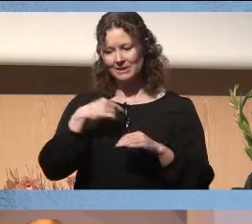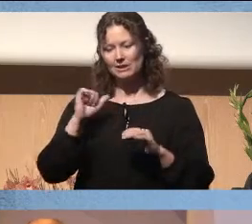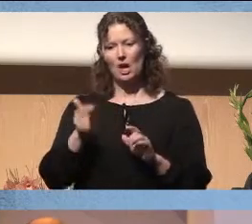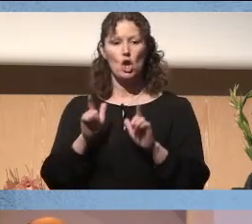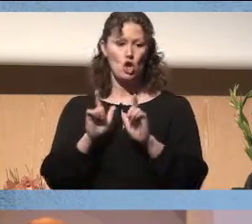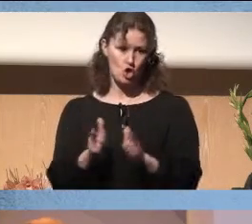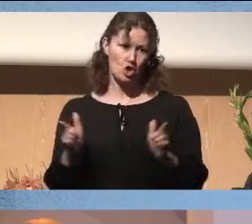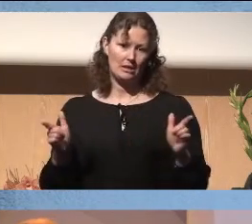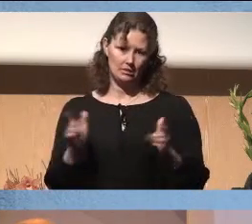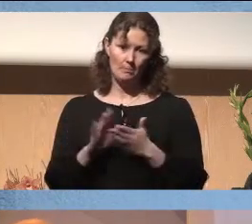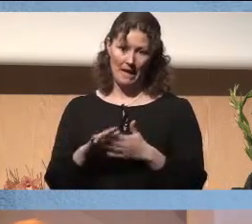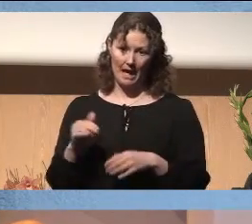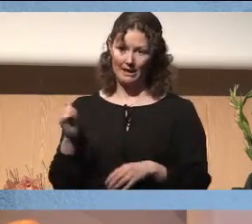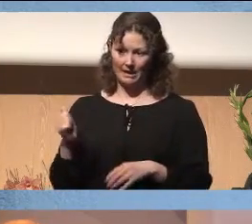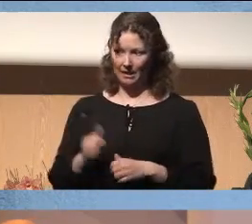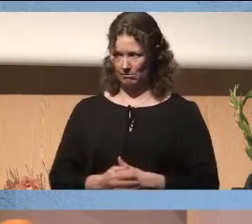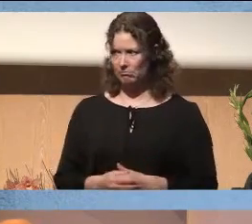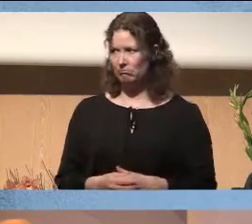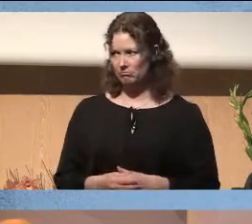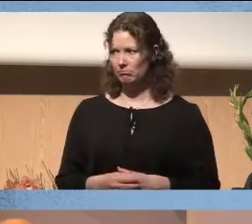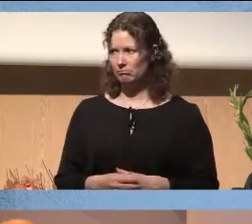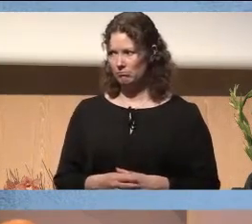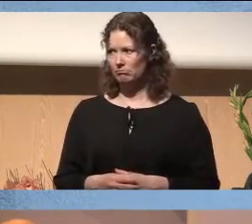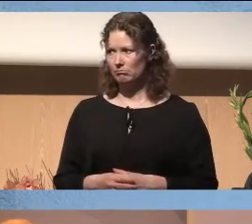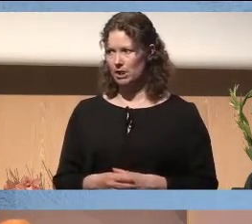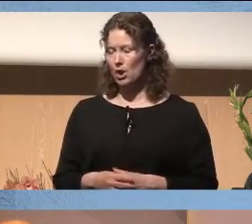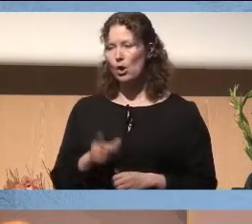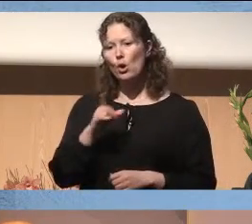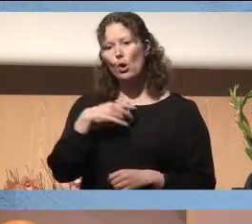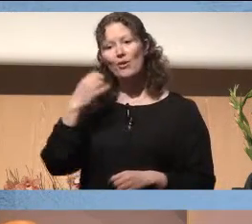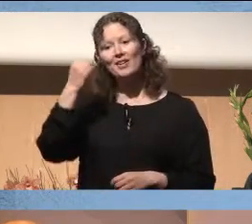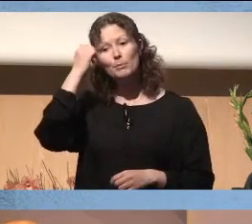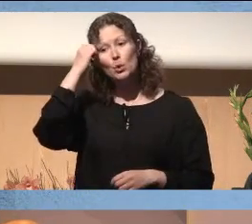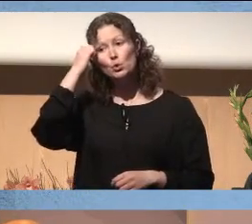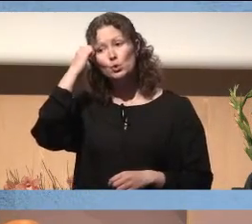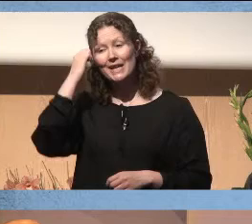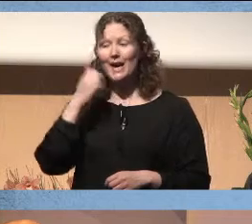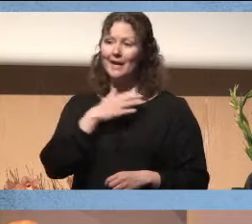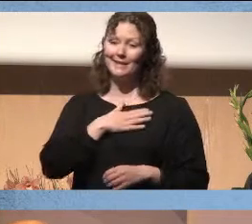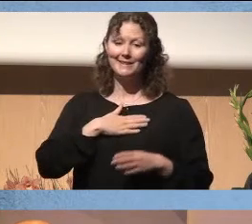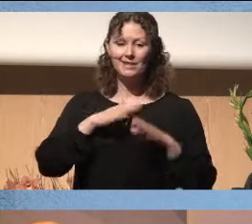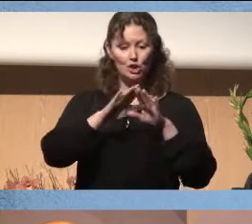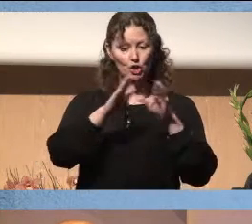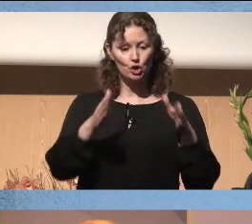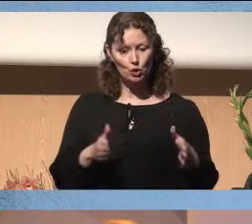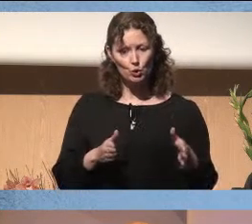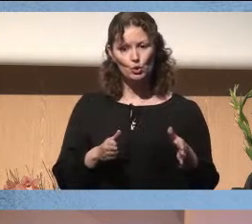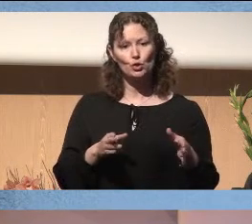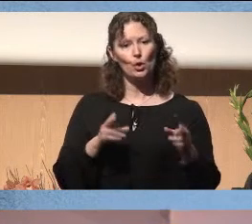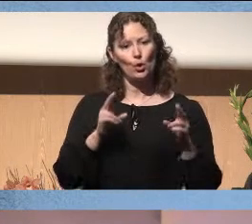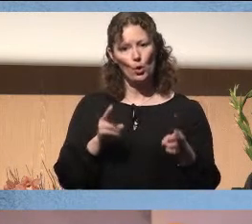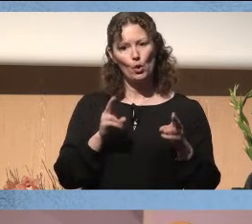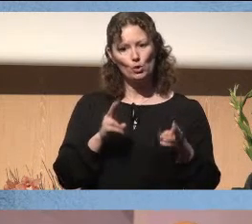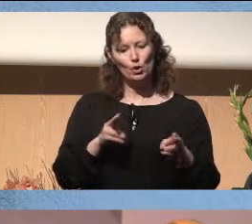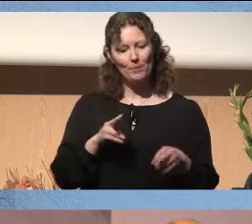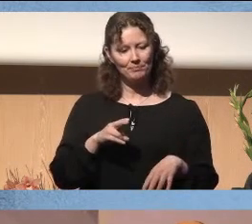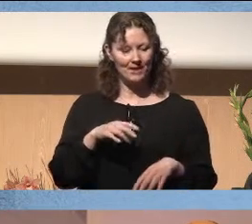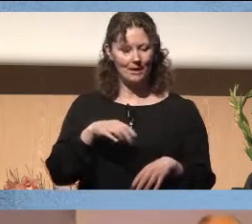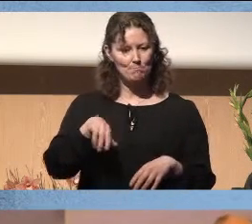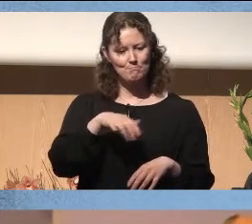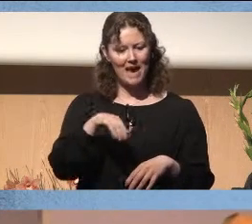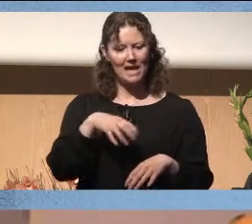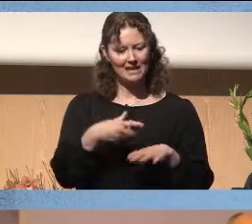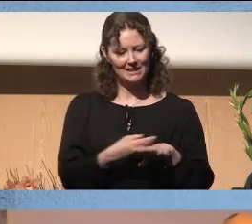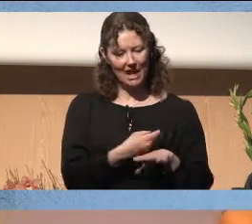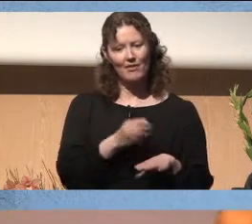med dette. Og så må vi huske på, i sykehus er også bjellesauen er også en sau, sånn at